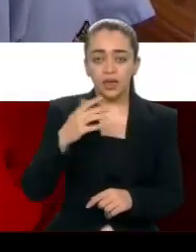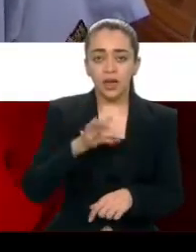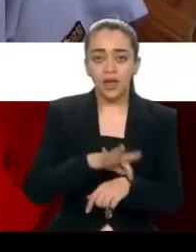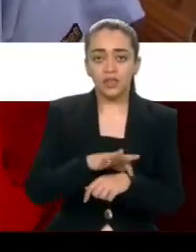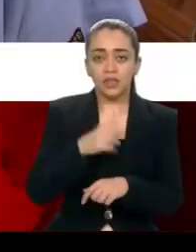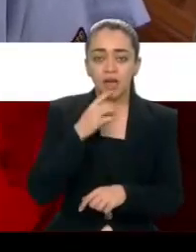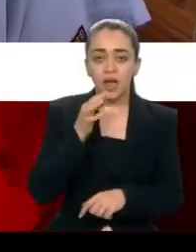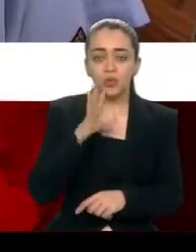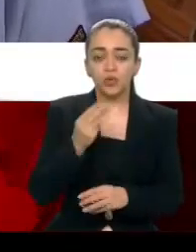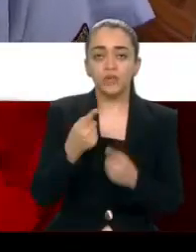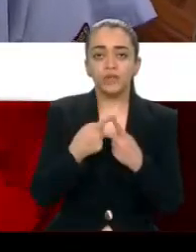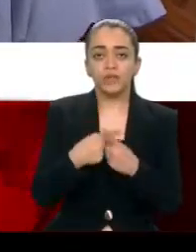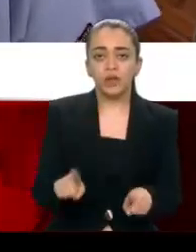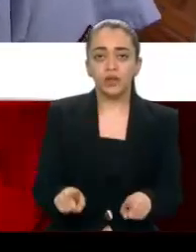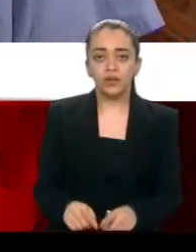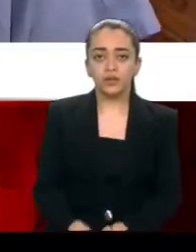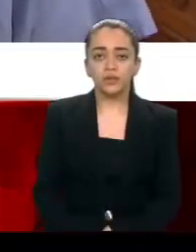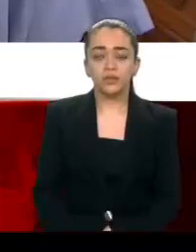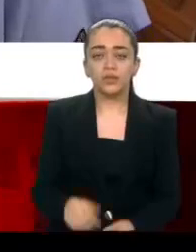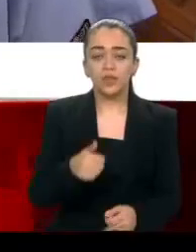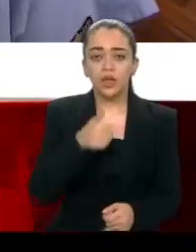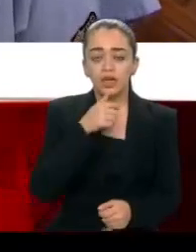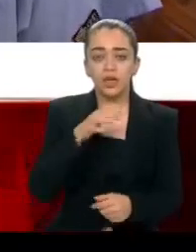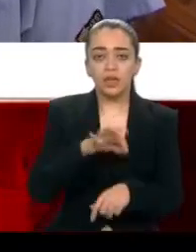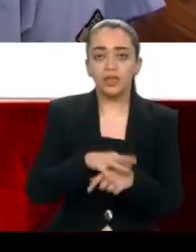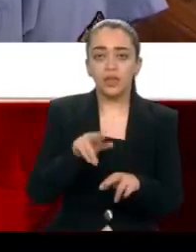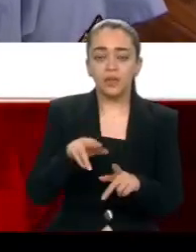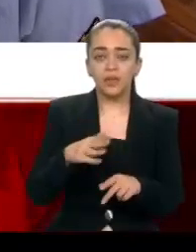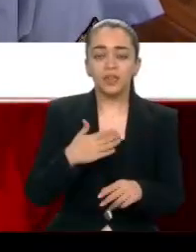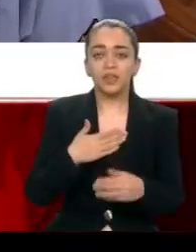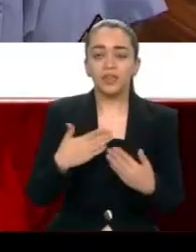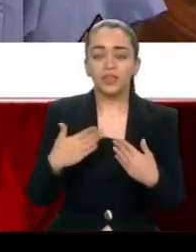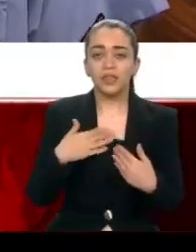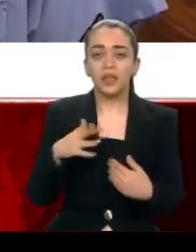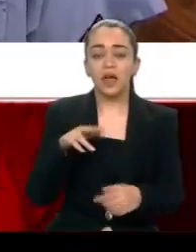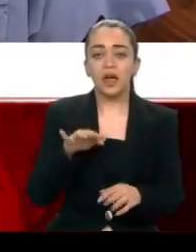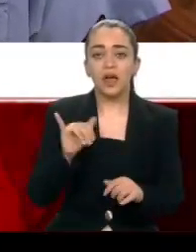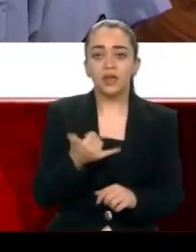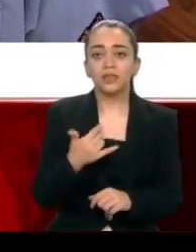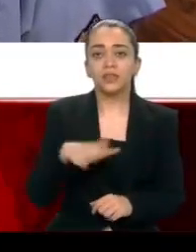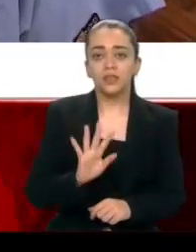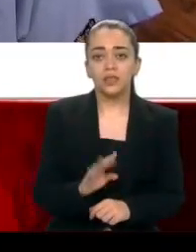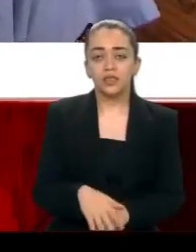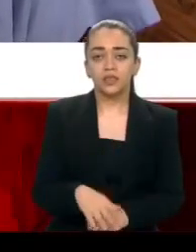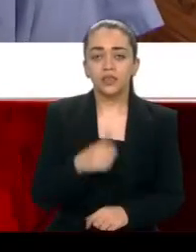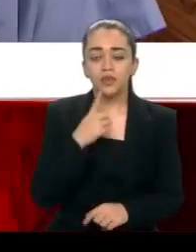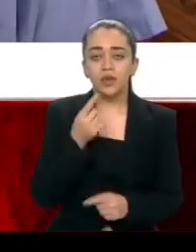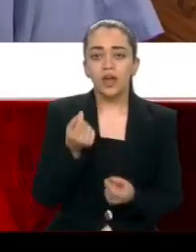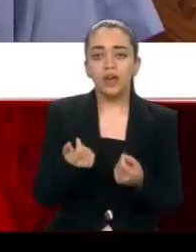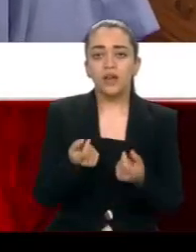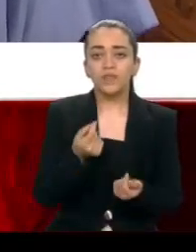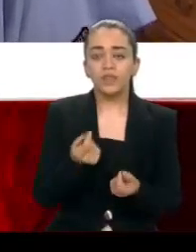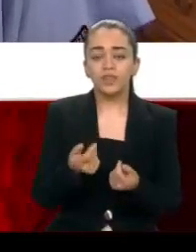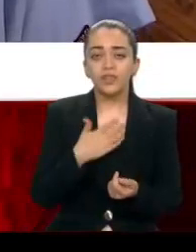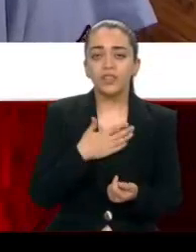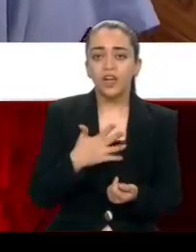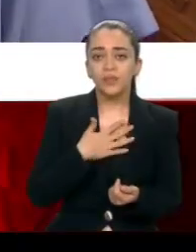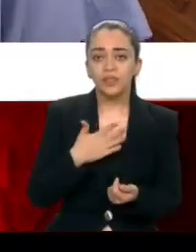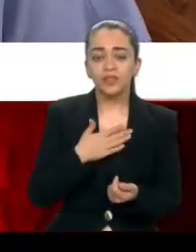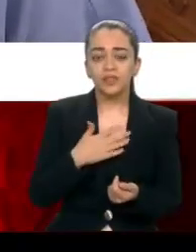habercisi çok farklı. Yani erkek hastalar gibi eforla gelen ağrıyla değil de daha basit şikayetler,